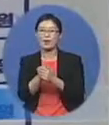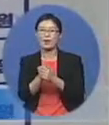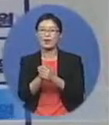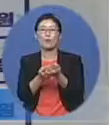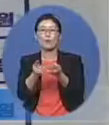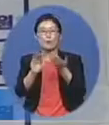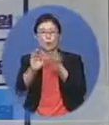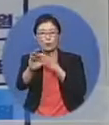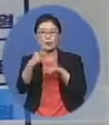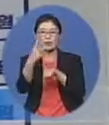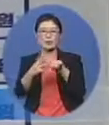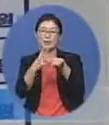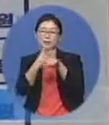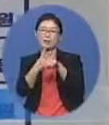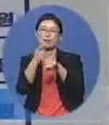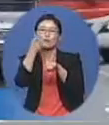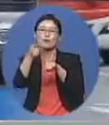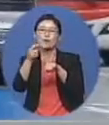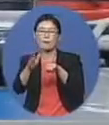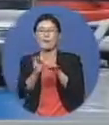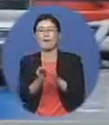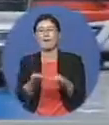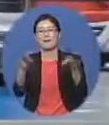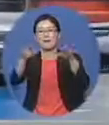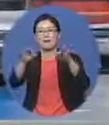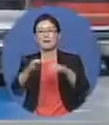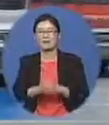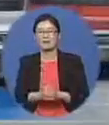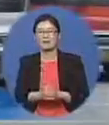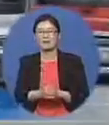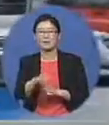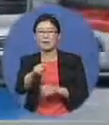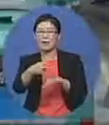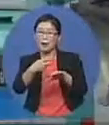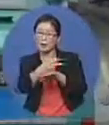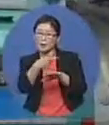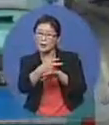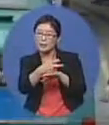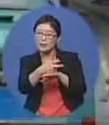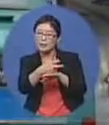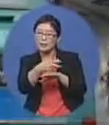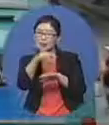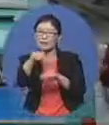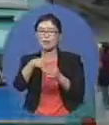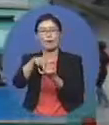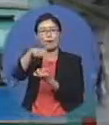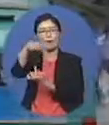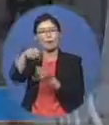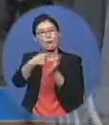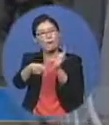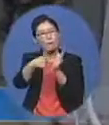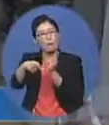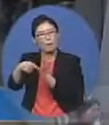3년 6개월 만에 이뤄진 겁니다. 올해 도내 시내버스 운송소지 적자 발생